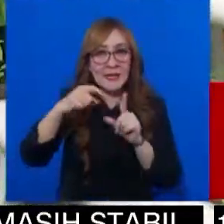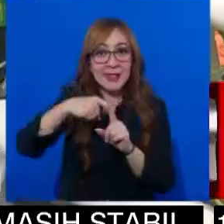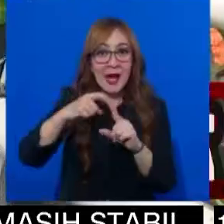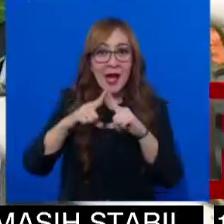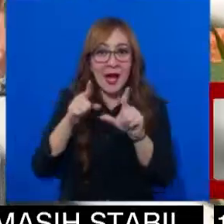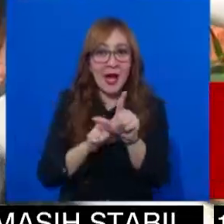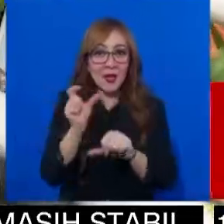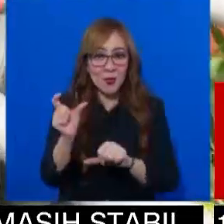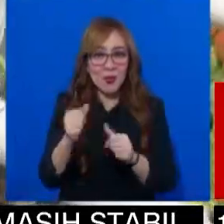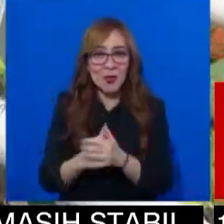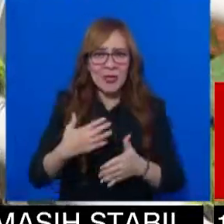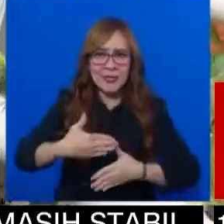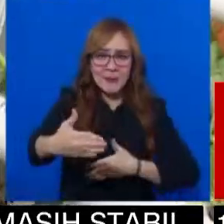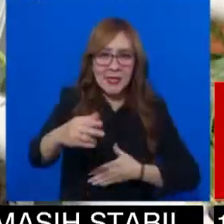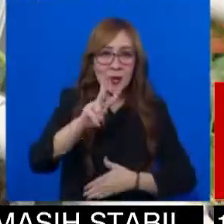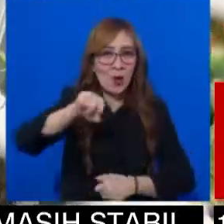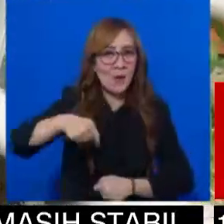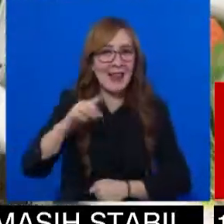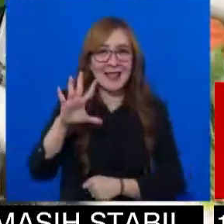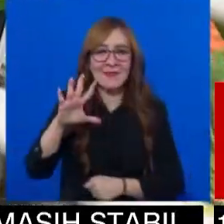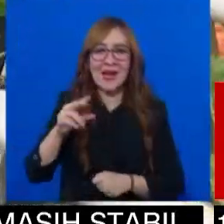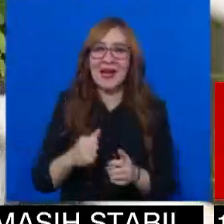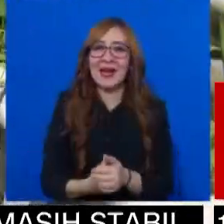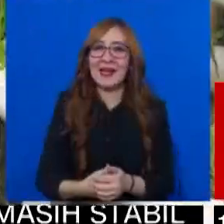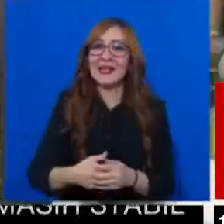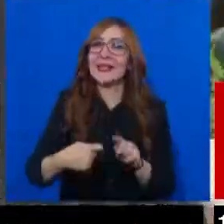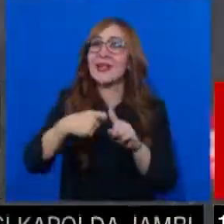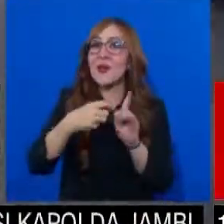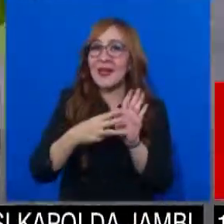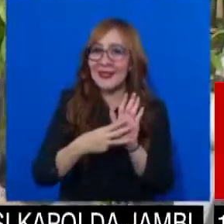km ada lahan hijau yang dimanfaatkan oleh masyarakat.